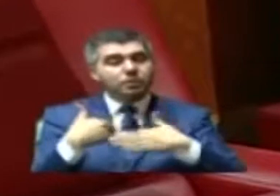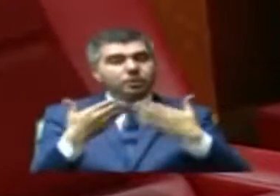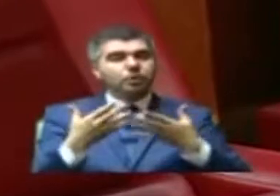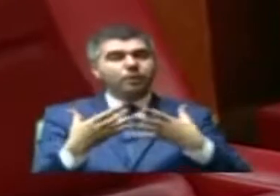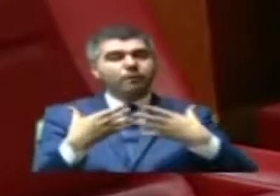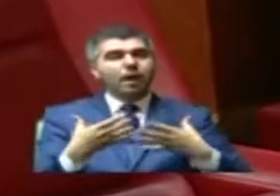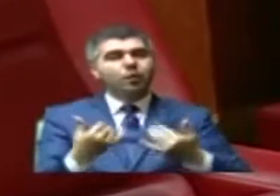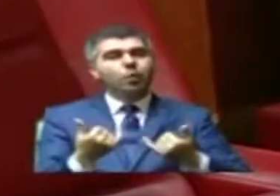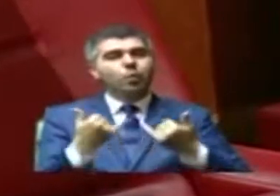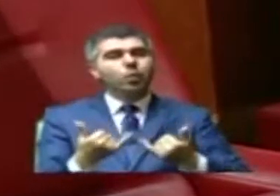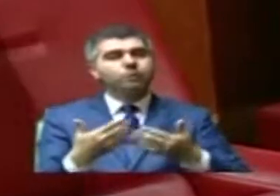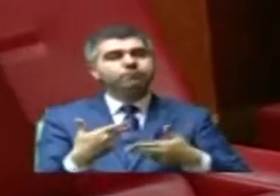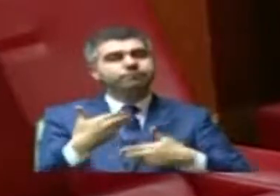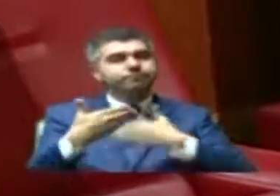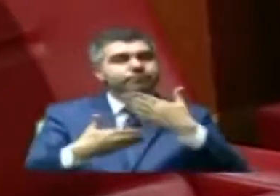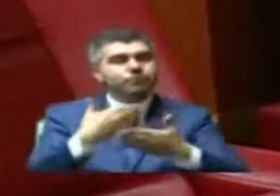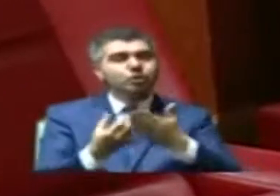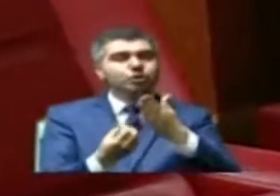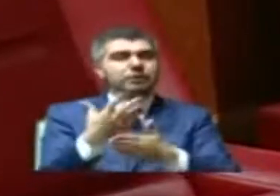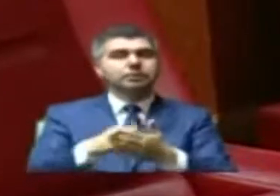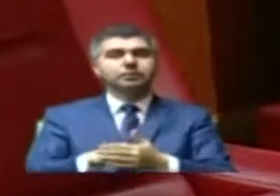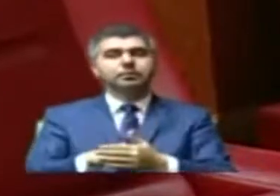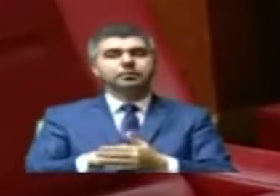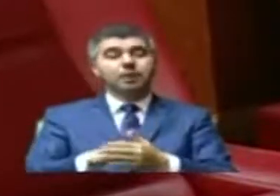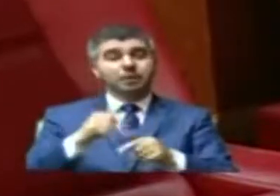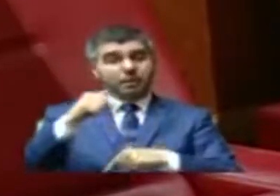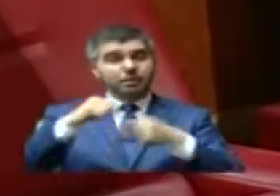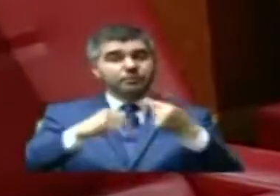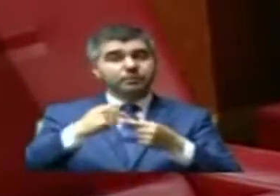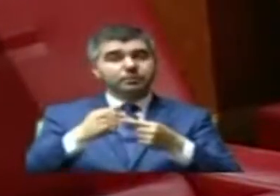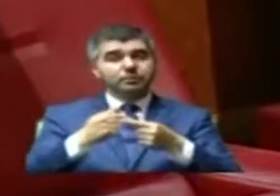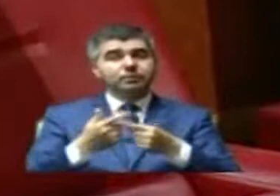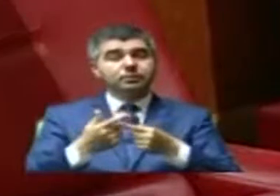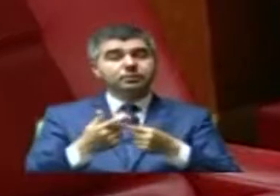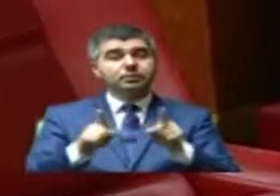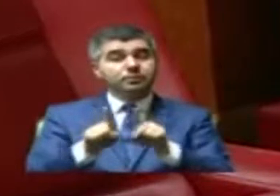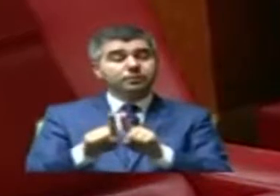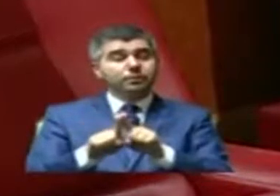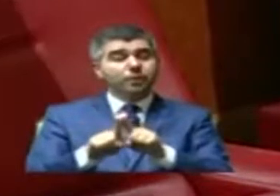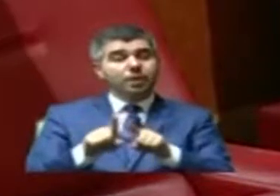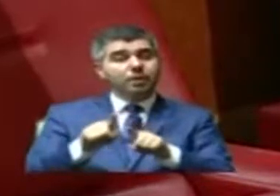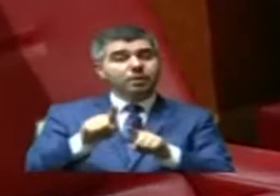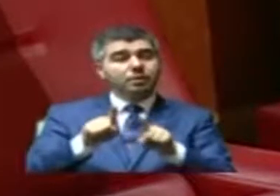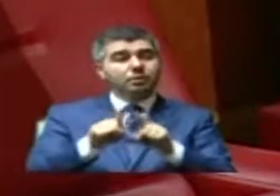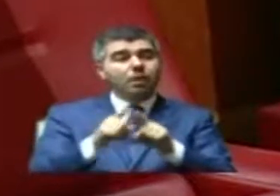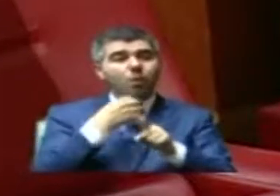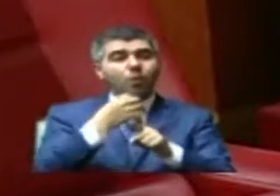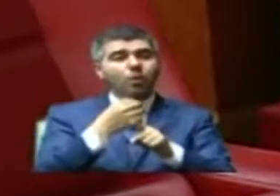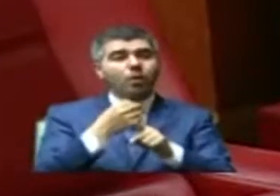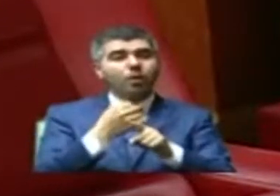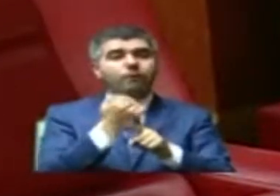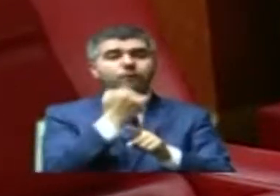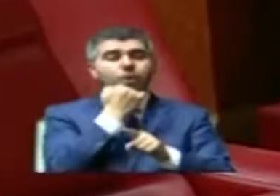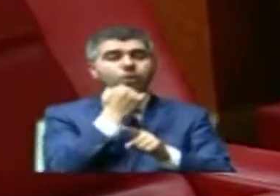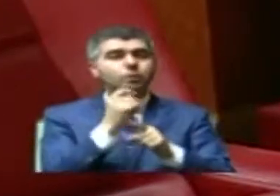التجديد وكثير من المبادرات الجديدة، وفي ذلك آليات التي في الواقع كتبين أين الخلل. مثلا عندنا الاتش